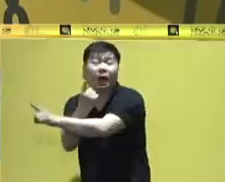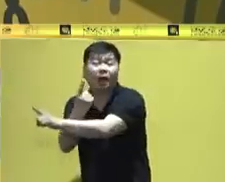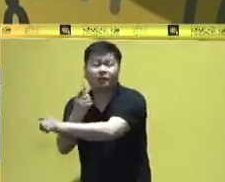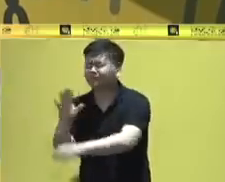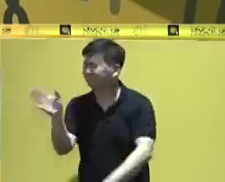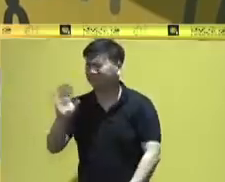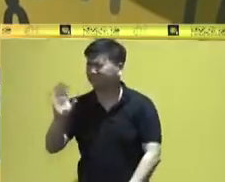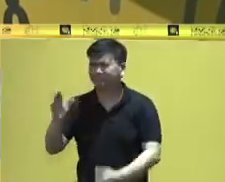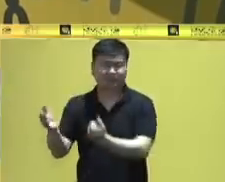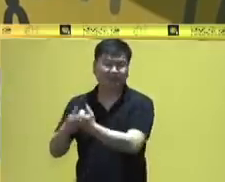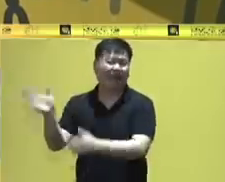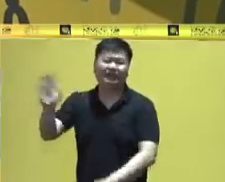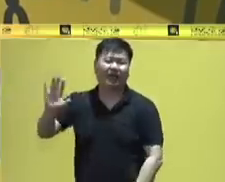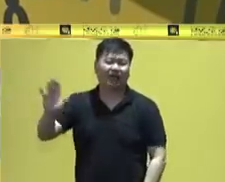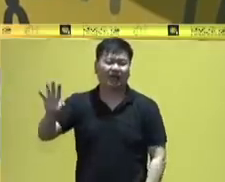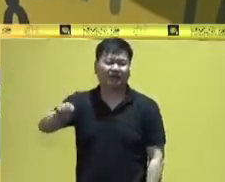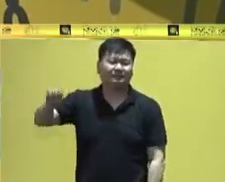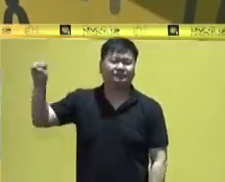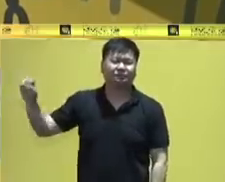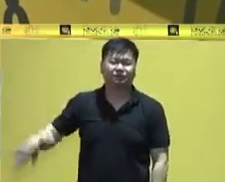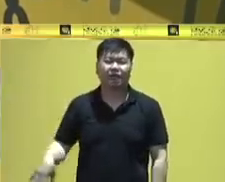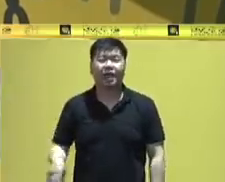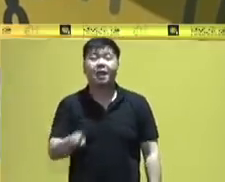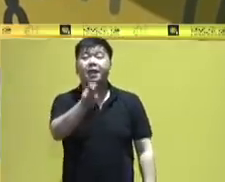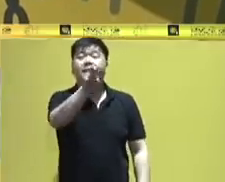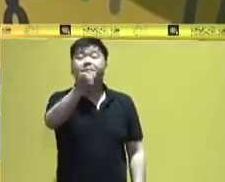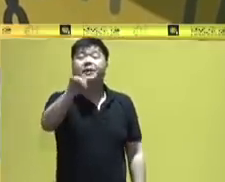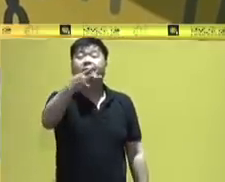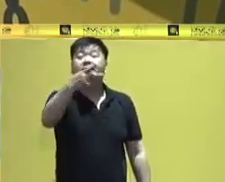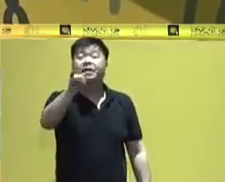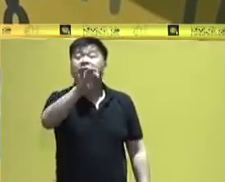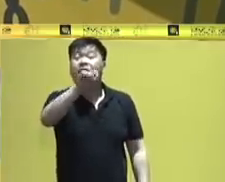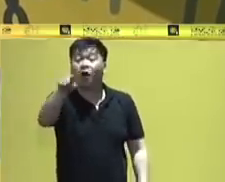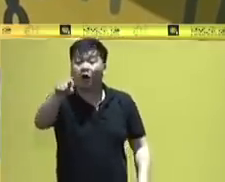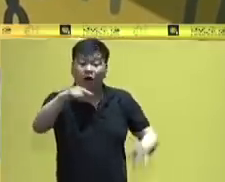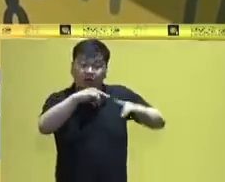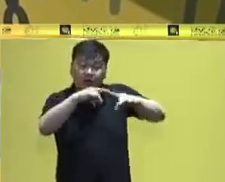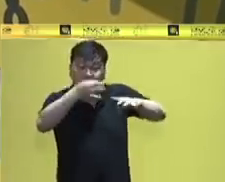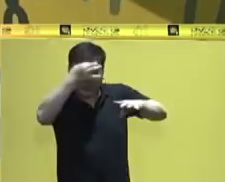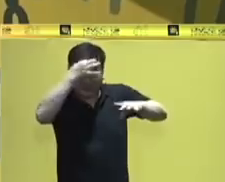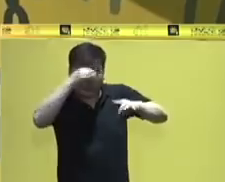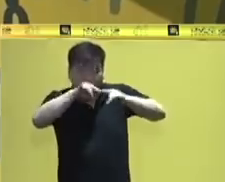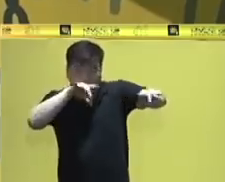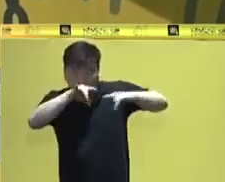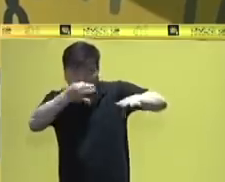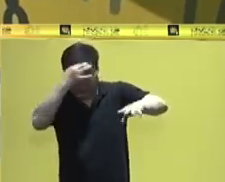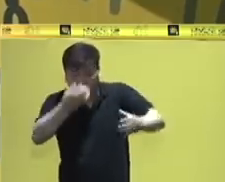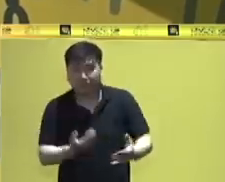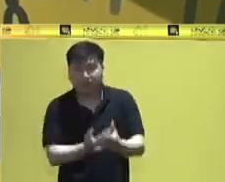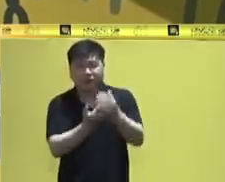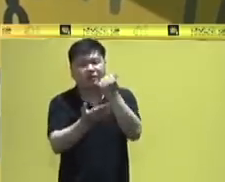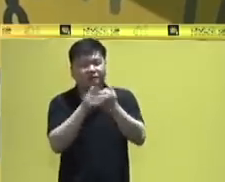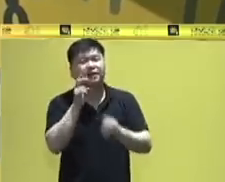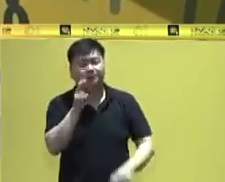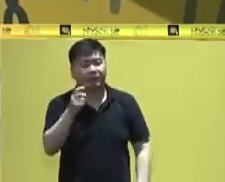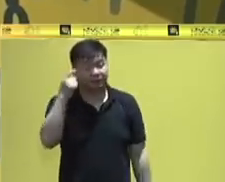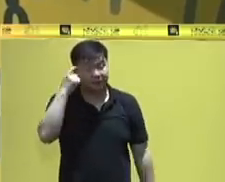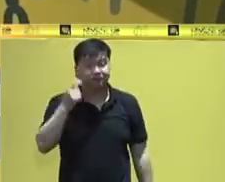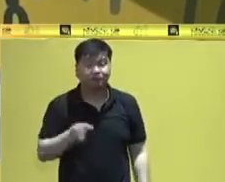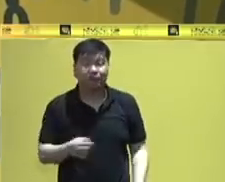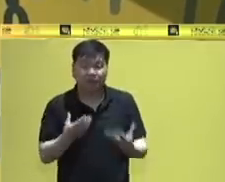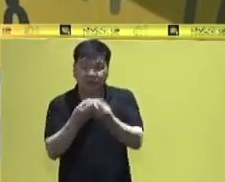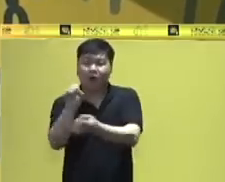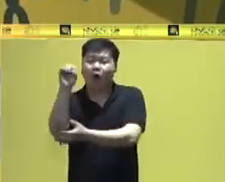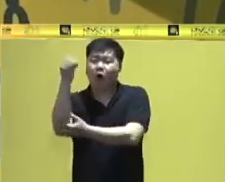예. 아니고요. 예. 미디어 환경, 예. 통신 기술이 발전했기 때문에 유지됐다고 저는 봐요. 언론